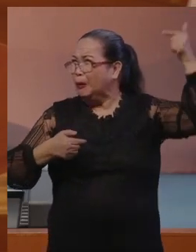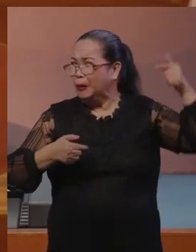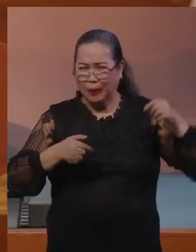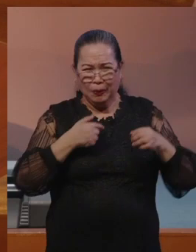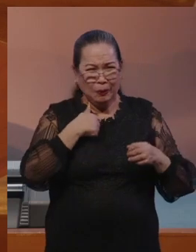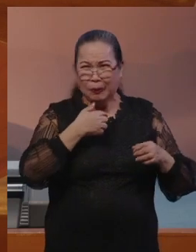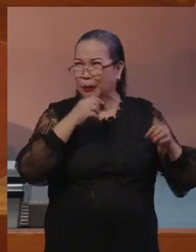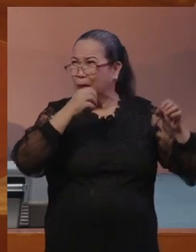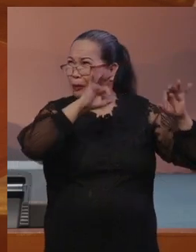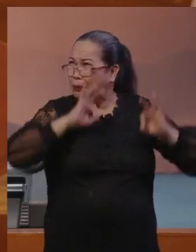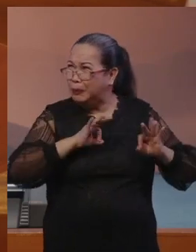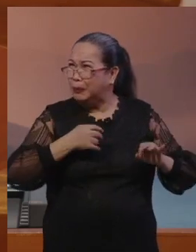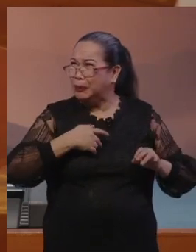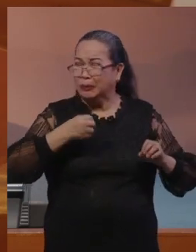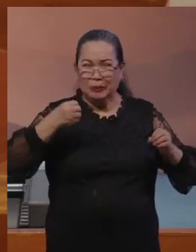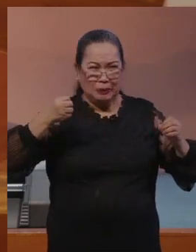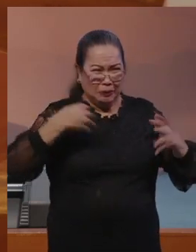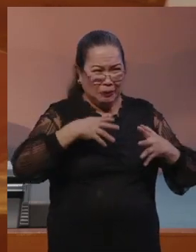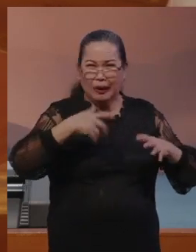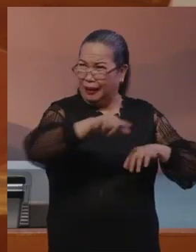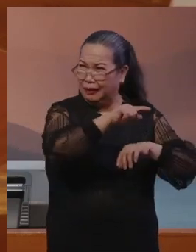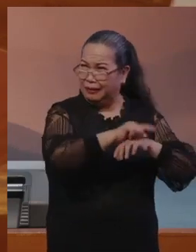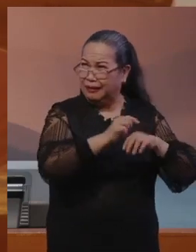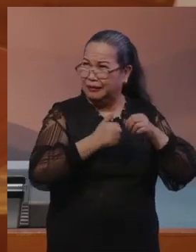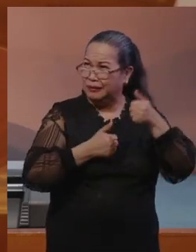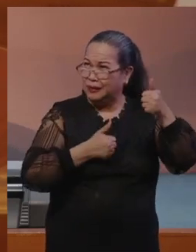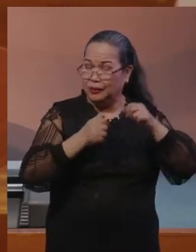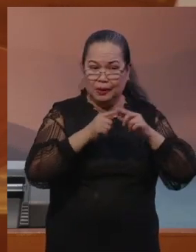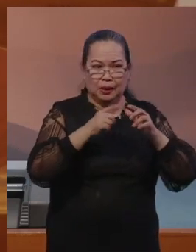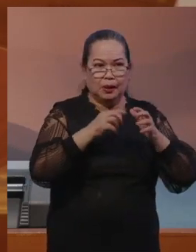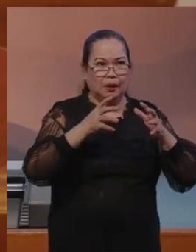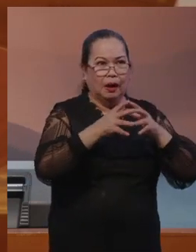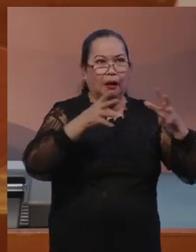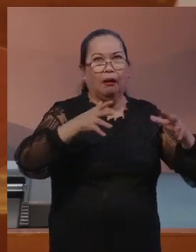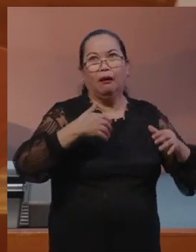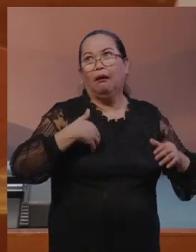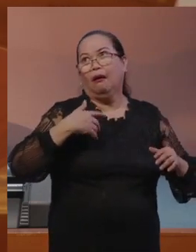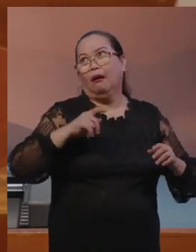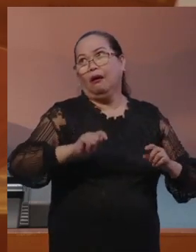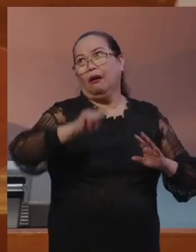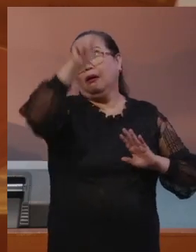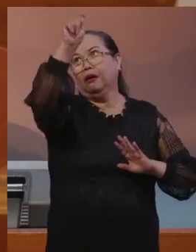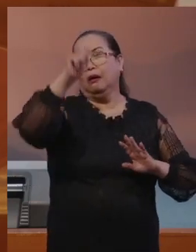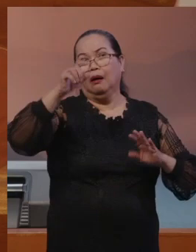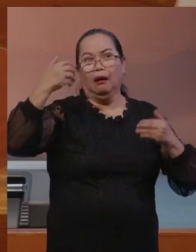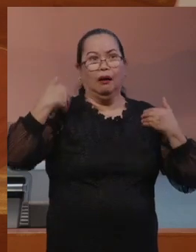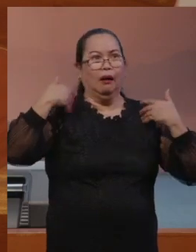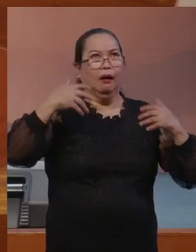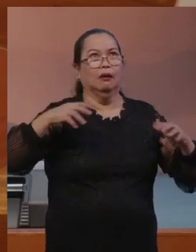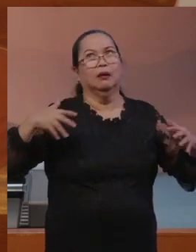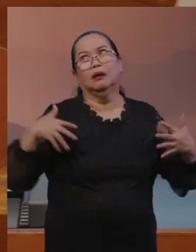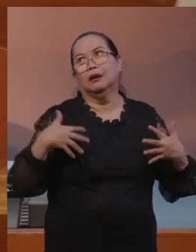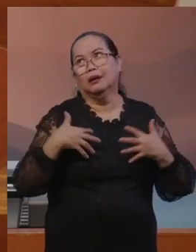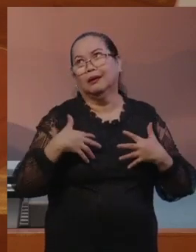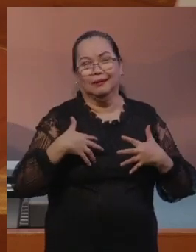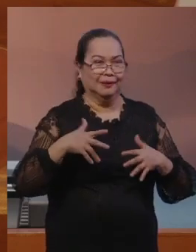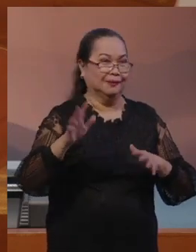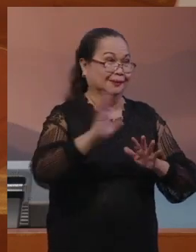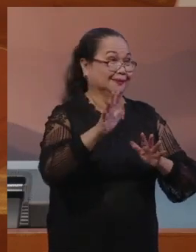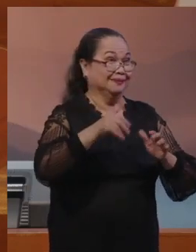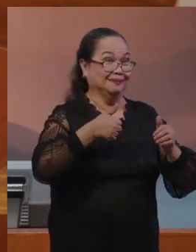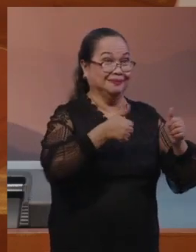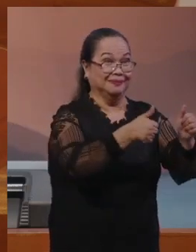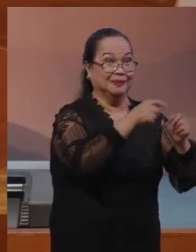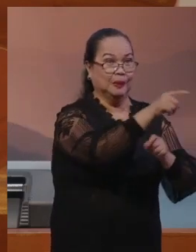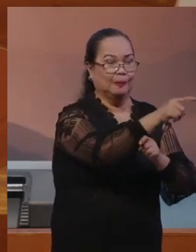report. Sabi nila, ay, maganda yung lupa, pero napakalaki ng ating kaaway doon. Huwag na tayong tumuloy. At dahil